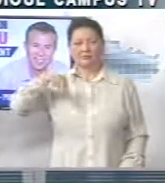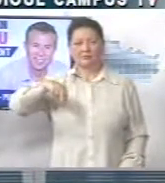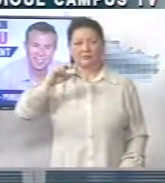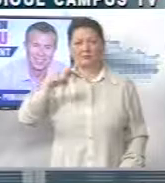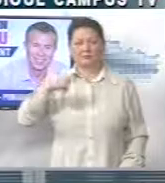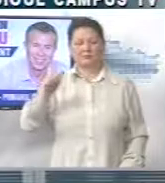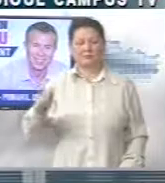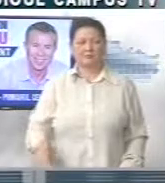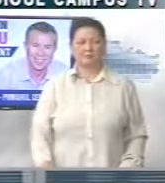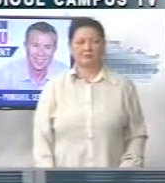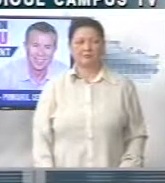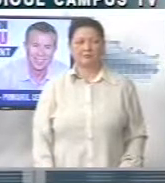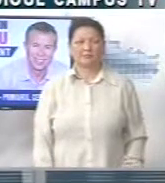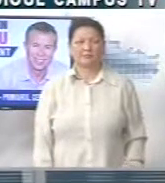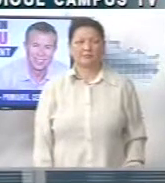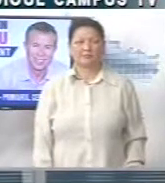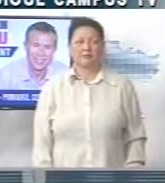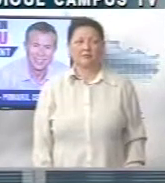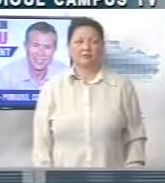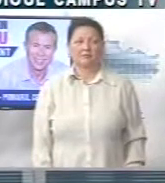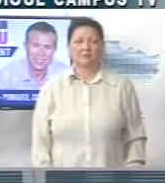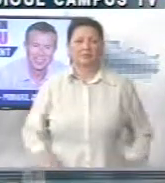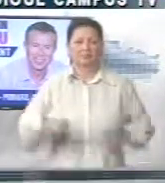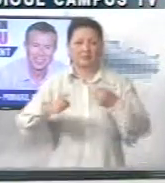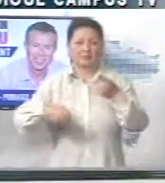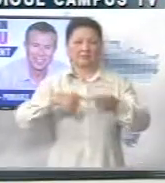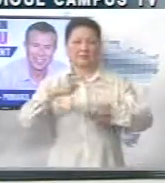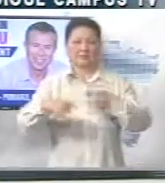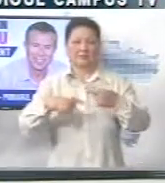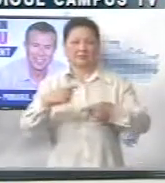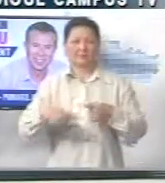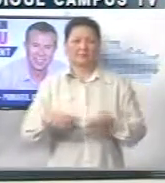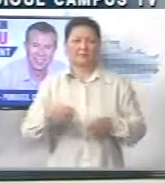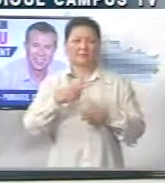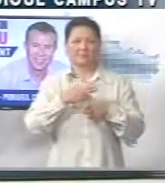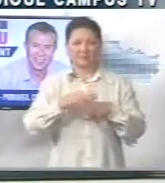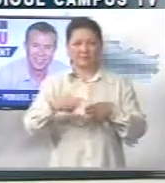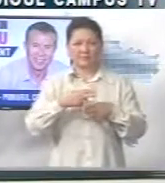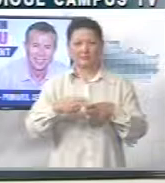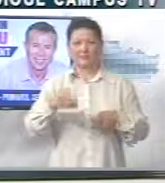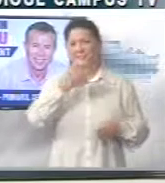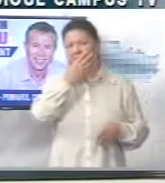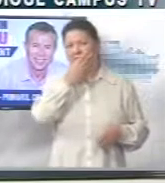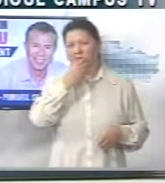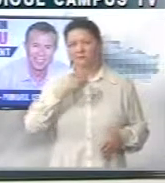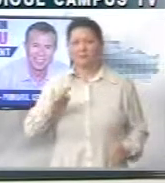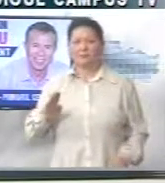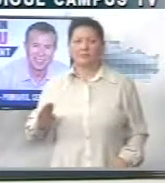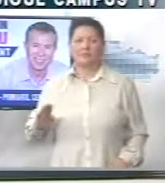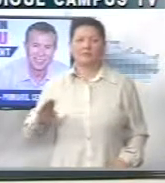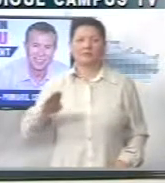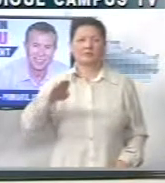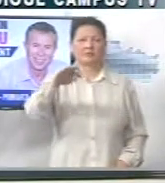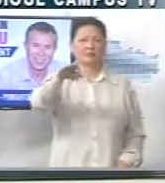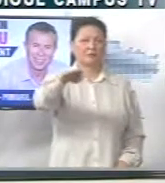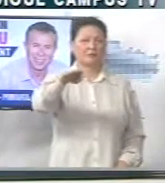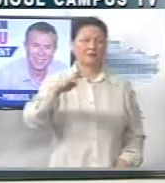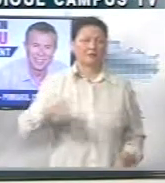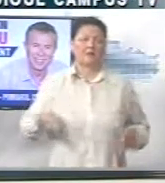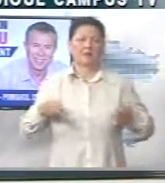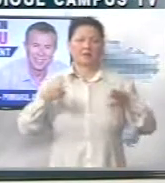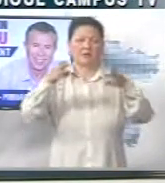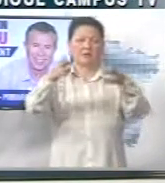face mult mai atractiv. Bun, deci veți continua să-l curățați și să-l înfrumusețați. De podul de la Vadu Pașii promite ceva,